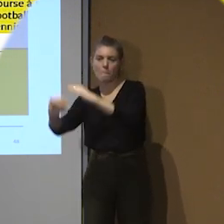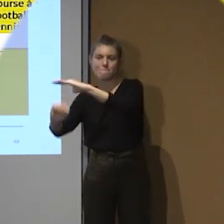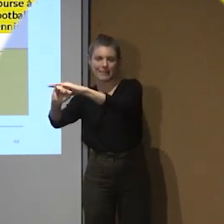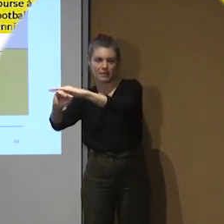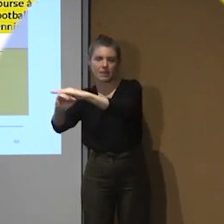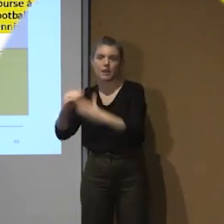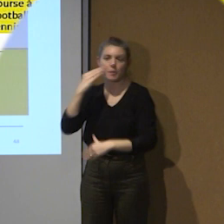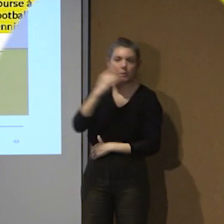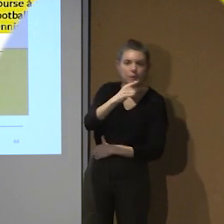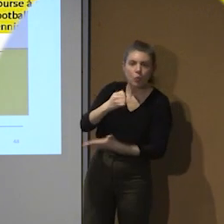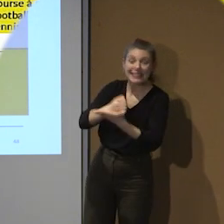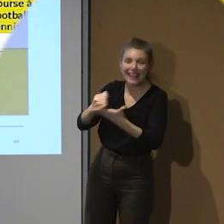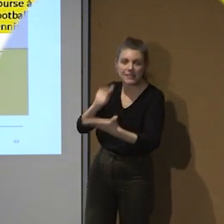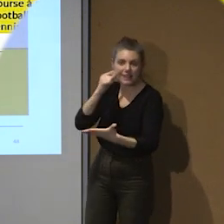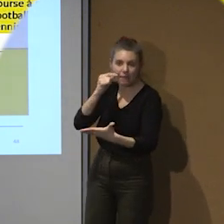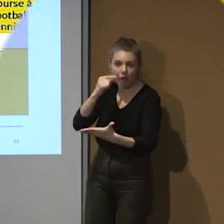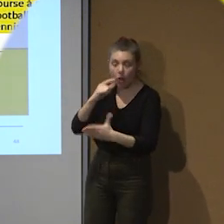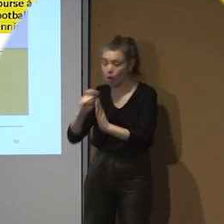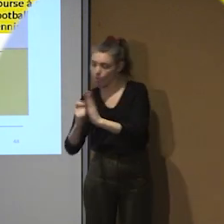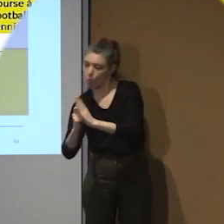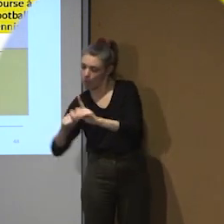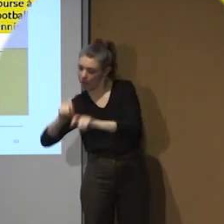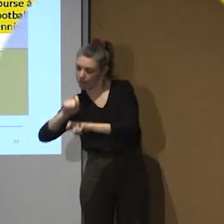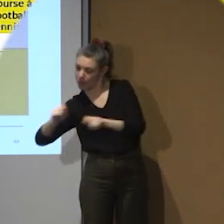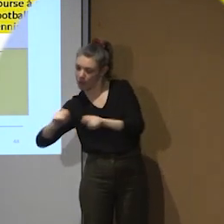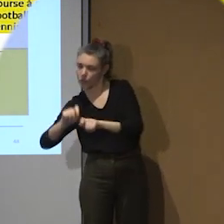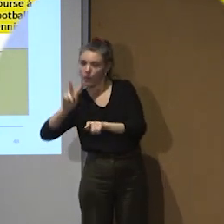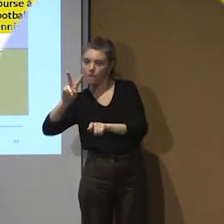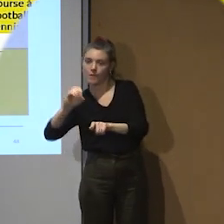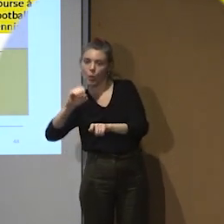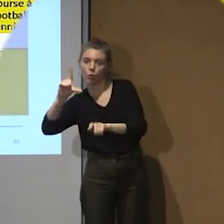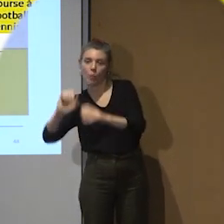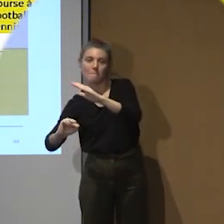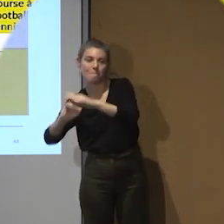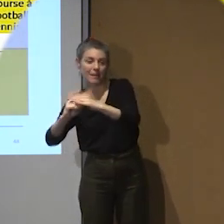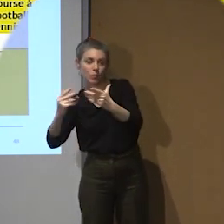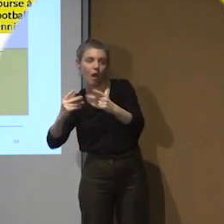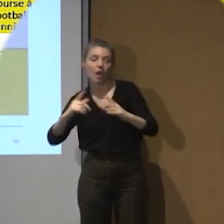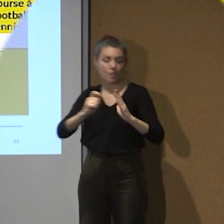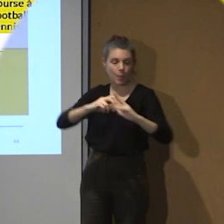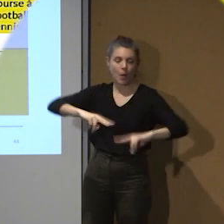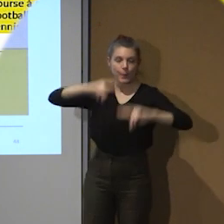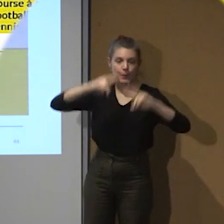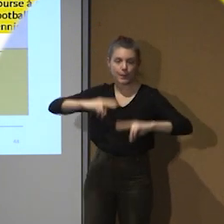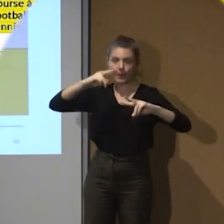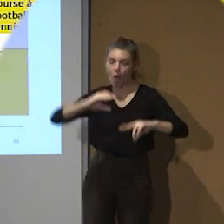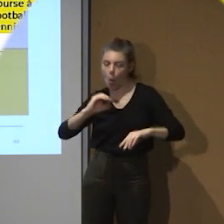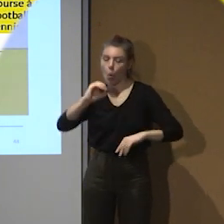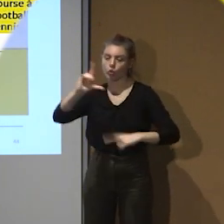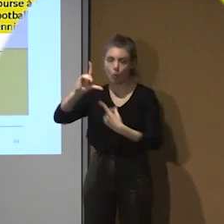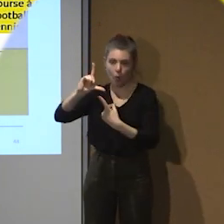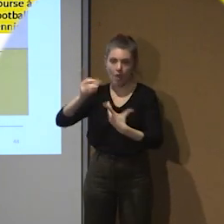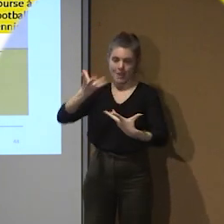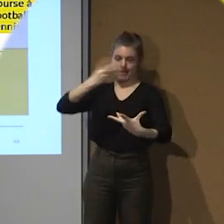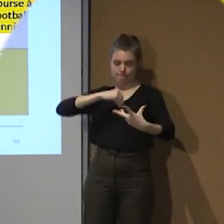VO2 max, c'est la capacité, la quantité d'oxygène que votre corps arrive à utiliser pour